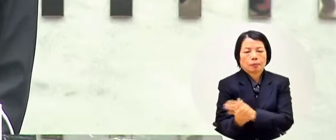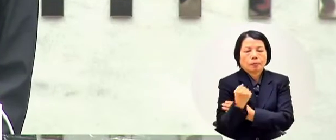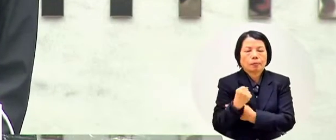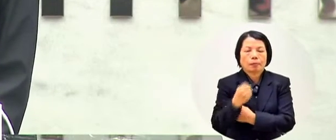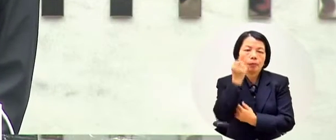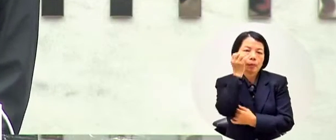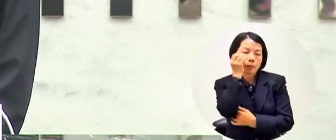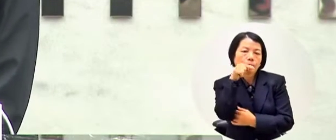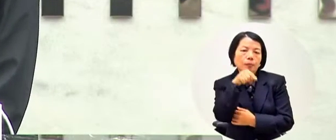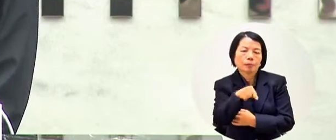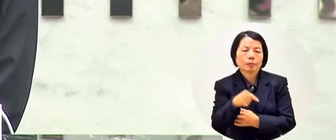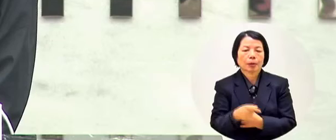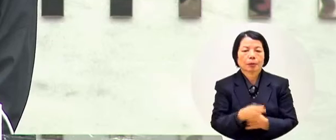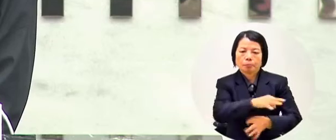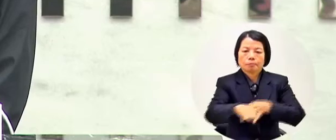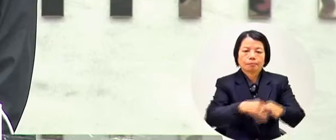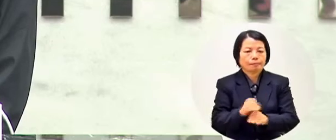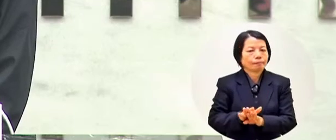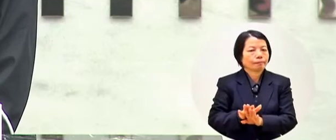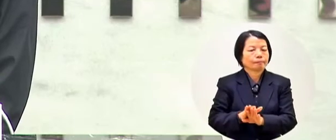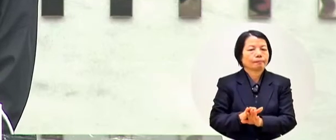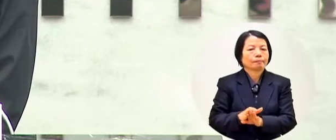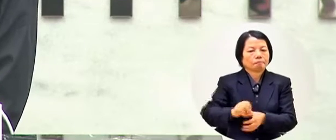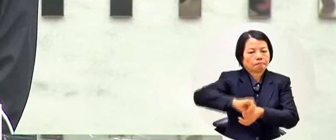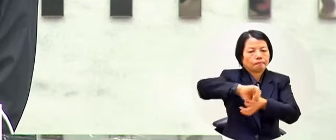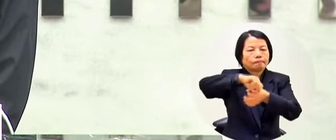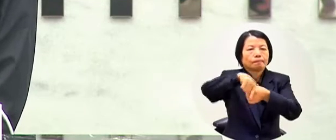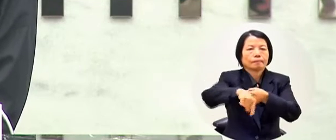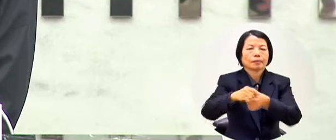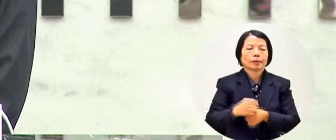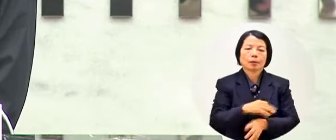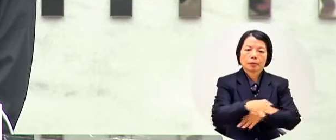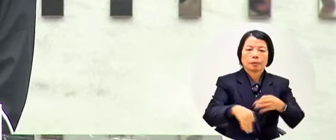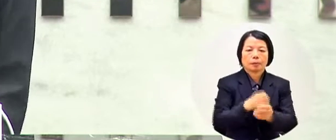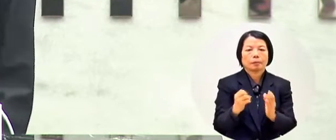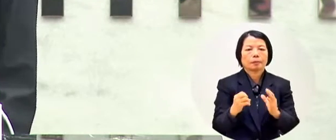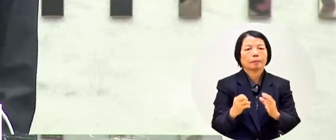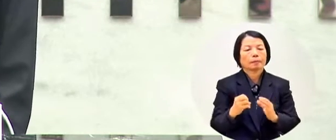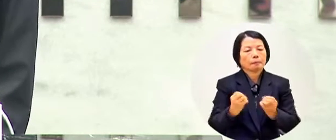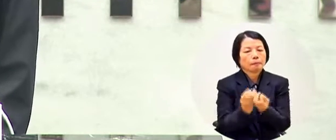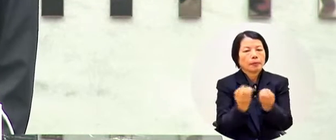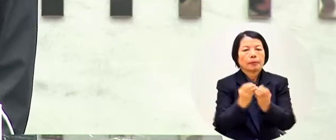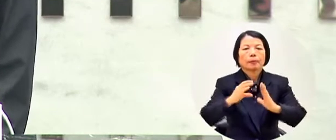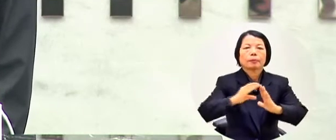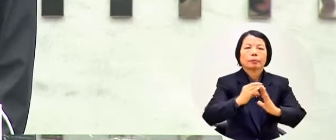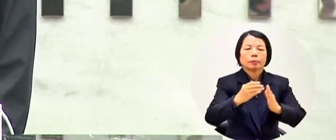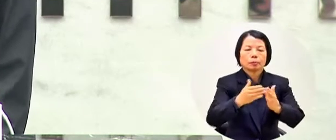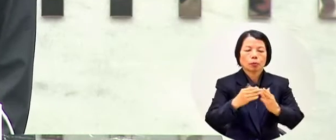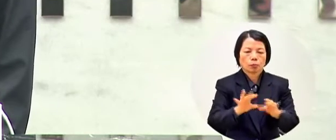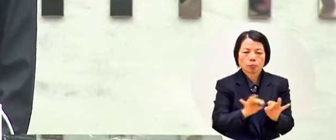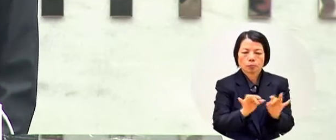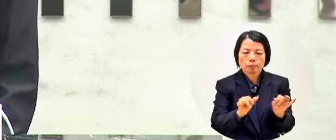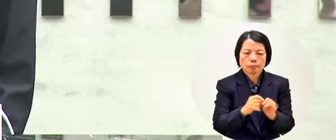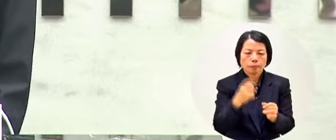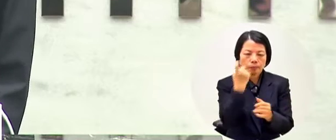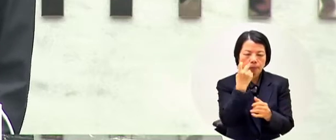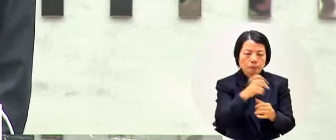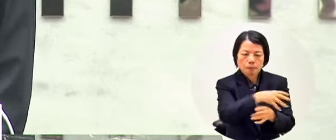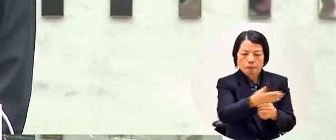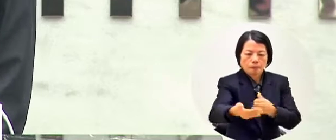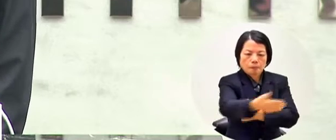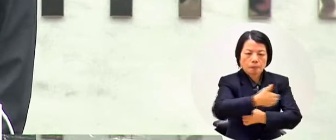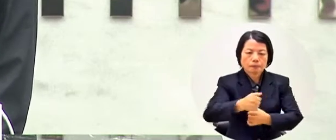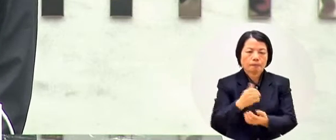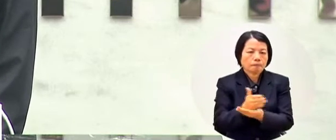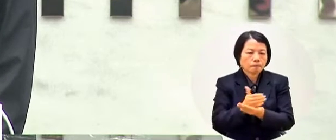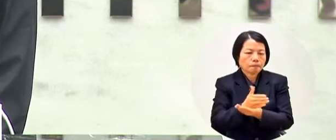时也请经发局尽速统整土地，大力进行招商。最近高雄的夜